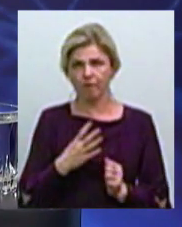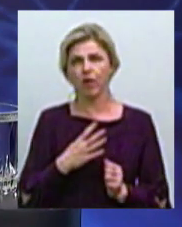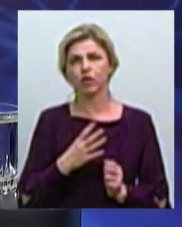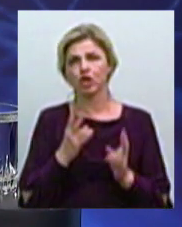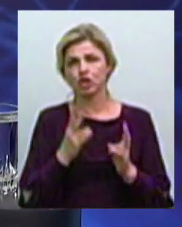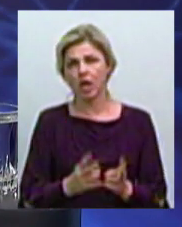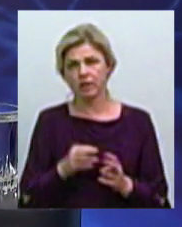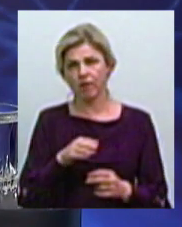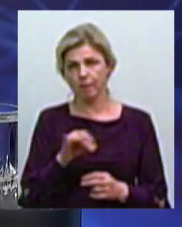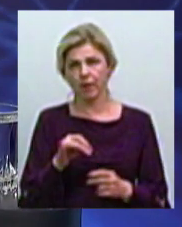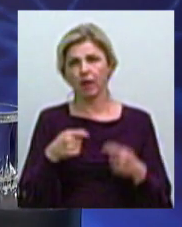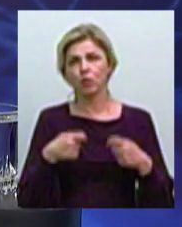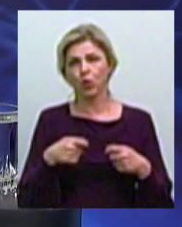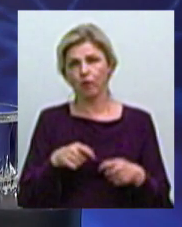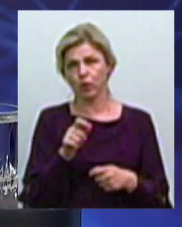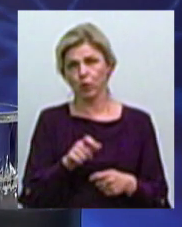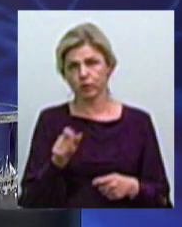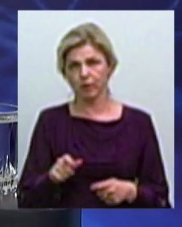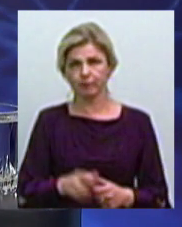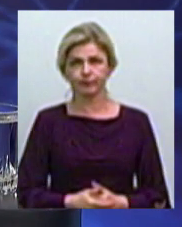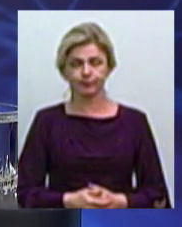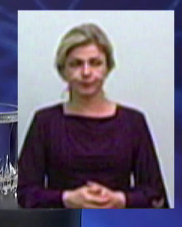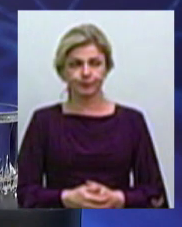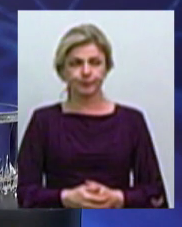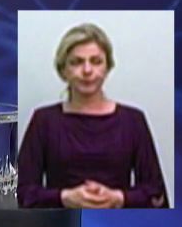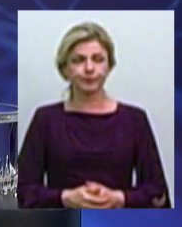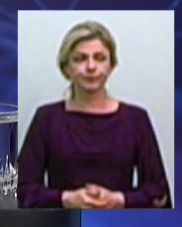жертвами торгівлі людьми? Ви знаєте, от по опросу